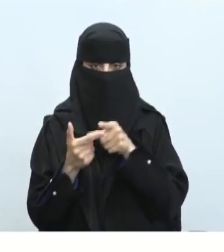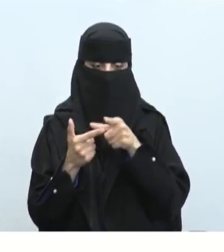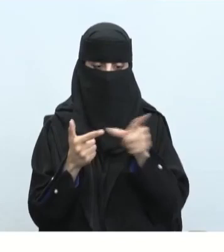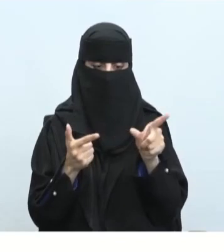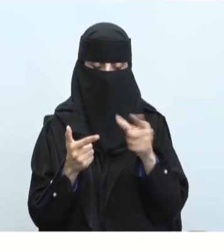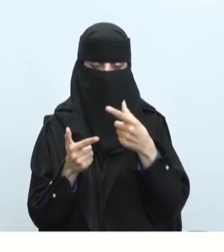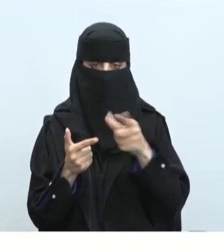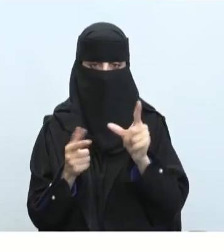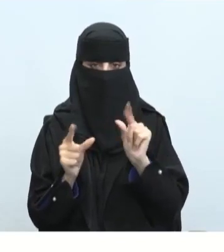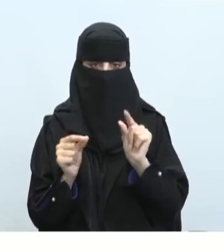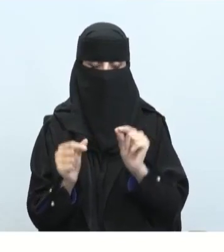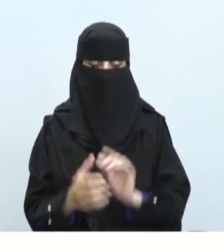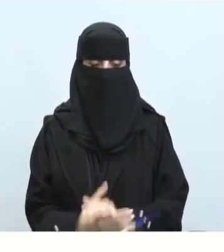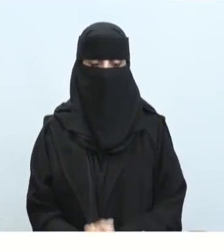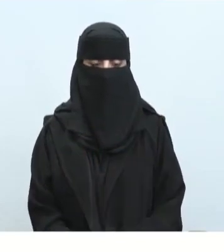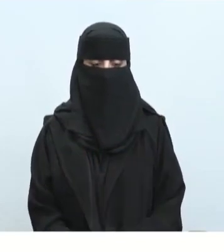المبتدا